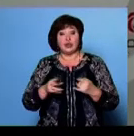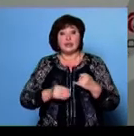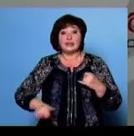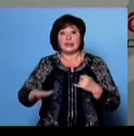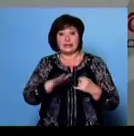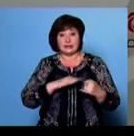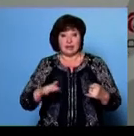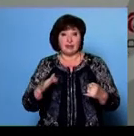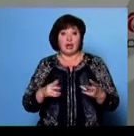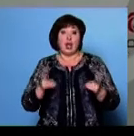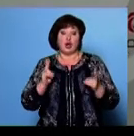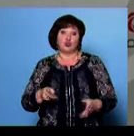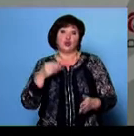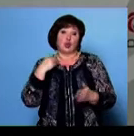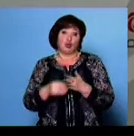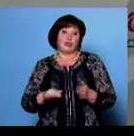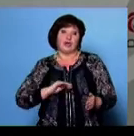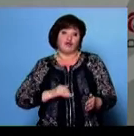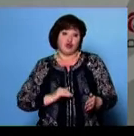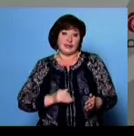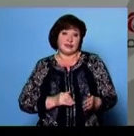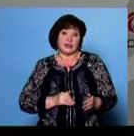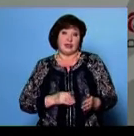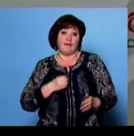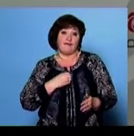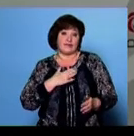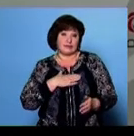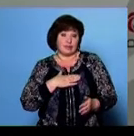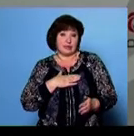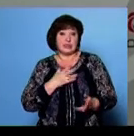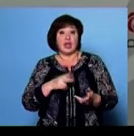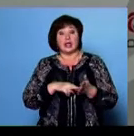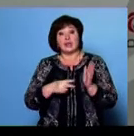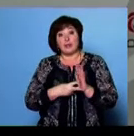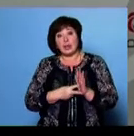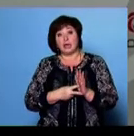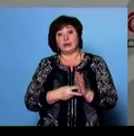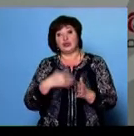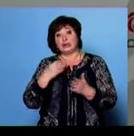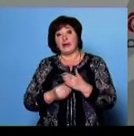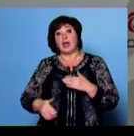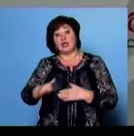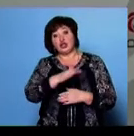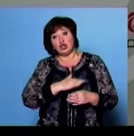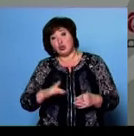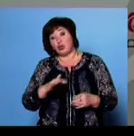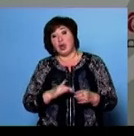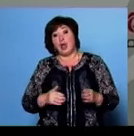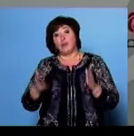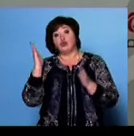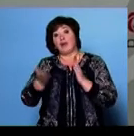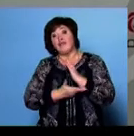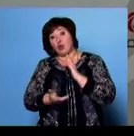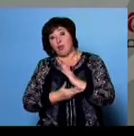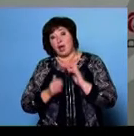попасть в частную собственность, на них могут распространяться какие-то планы по освоению этих территорий, по рубке этих лесов, и поэтому